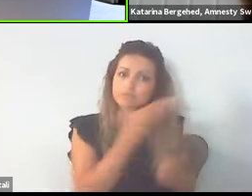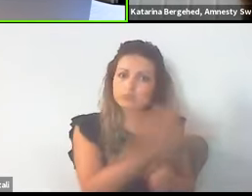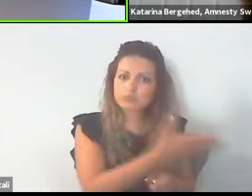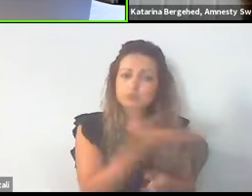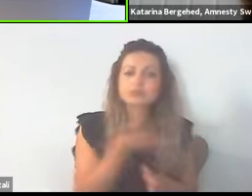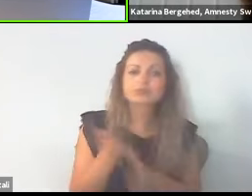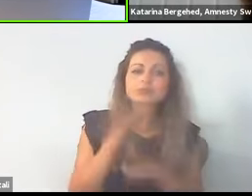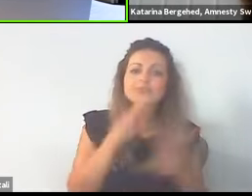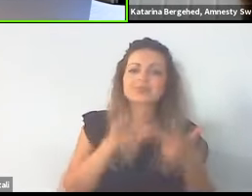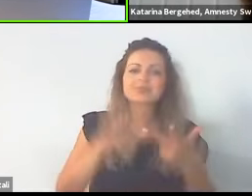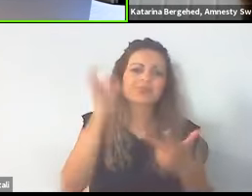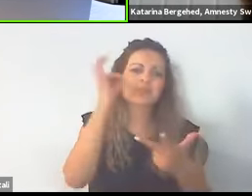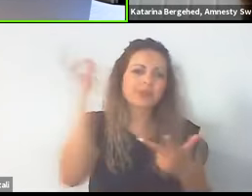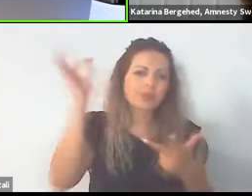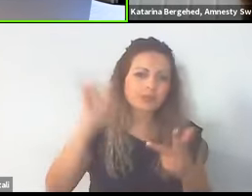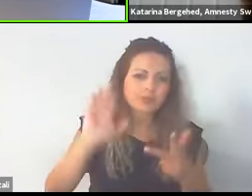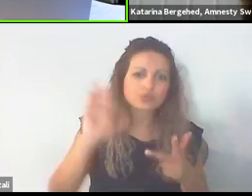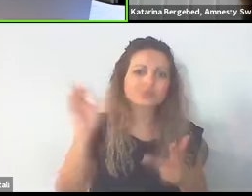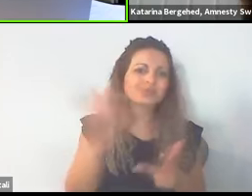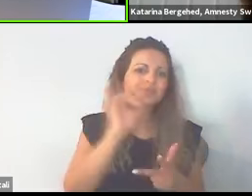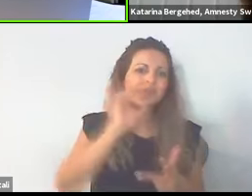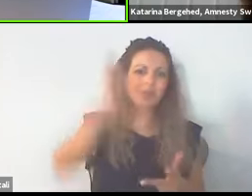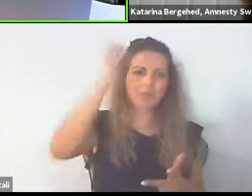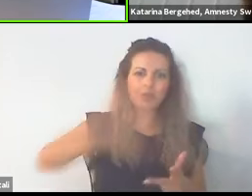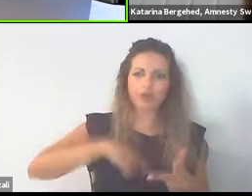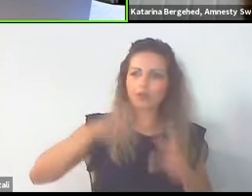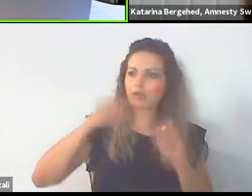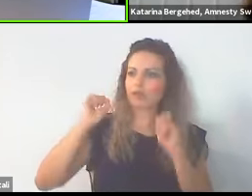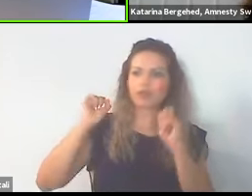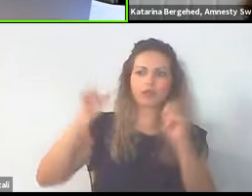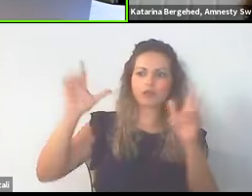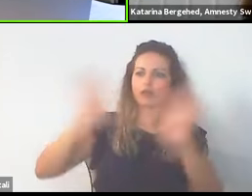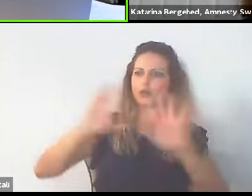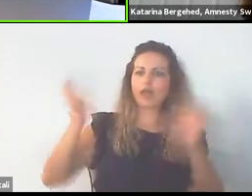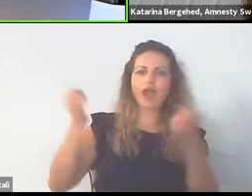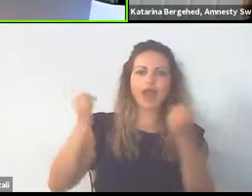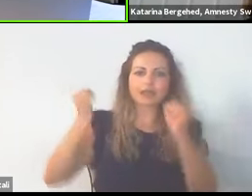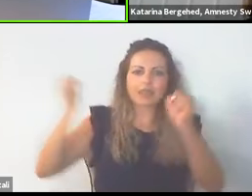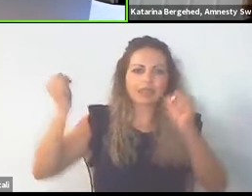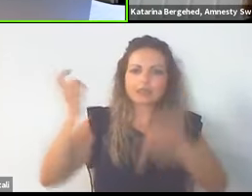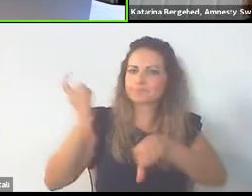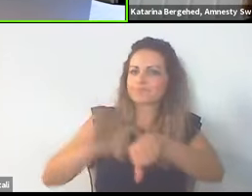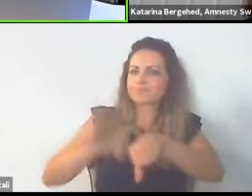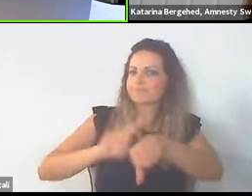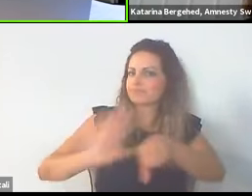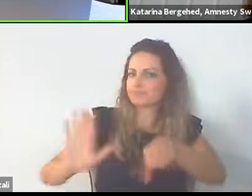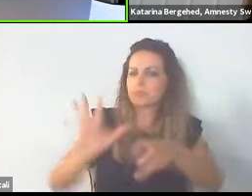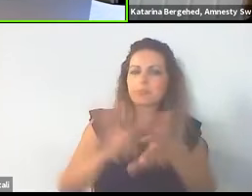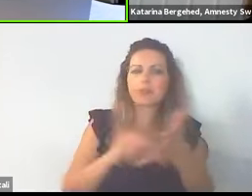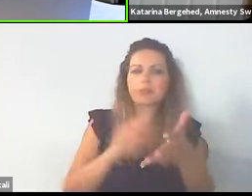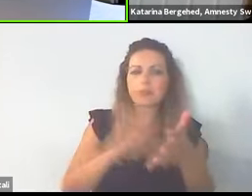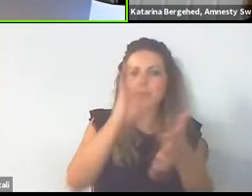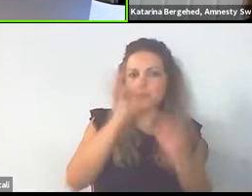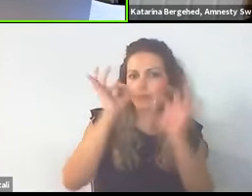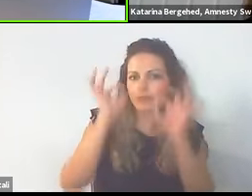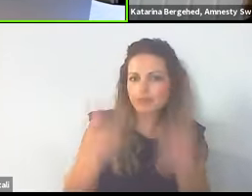θύμα εκπλήσεται και δεν έχει κανένα χρόνο να αντιδράσει. Για παράδειγμα, πραγματικές περιπτώσεις στη